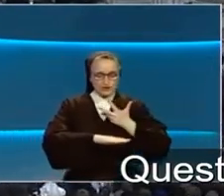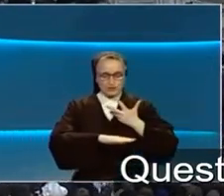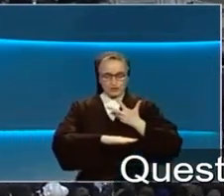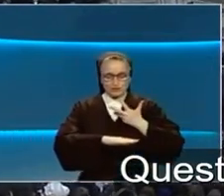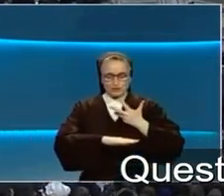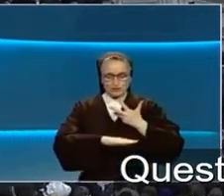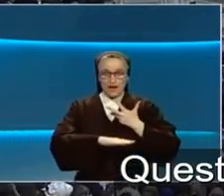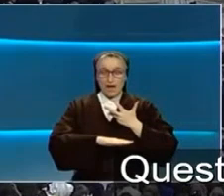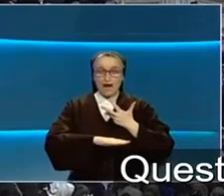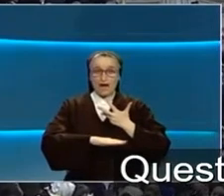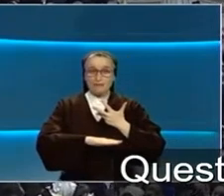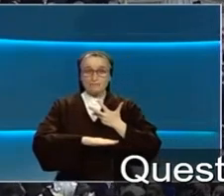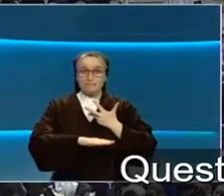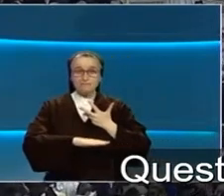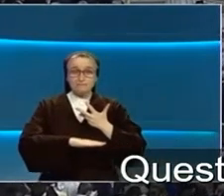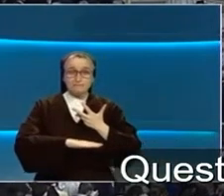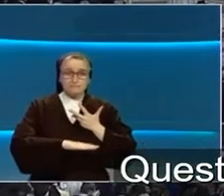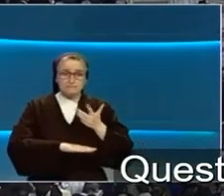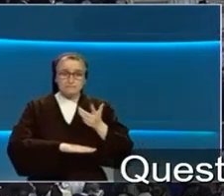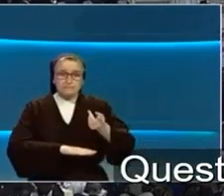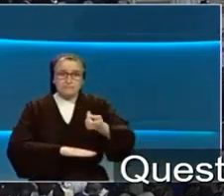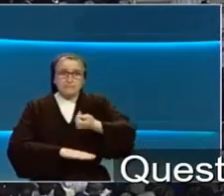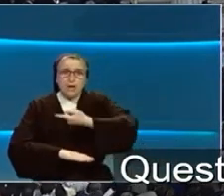Nihil enim nobis nasci